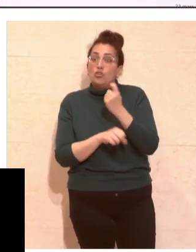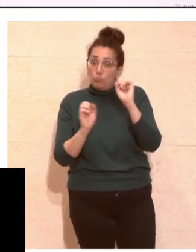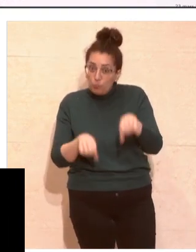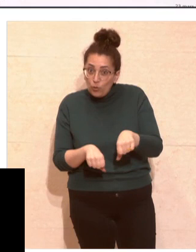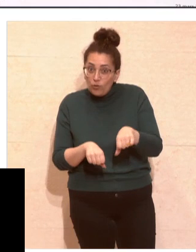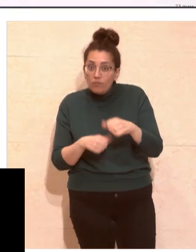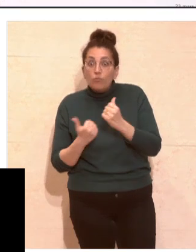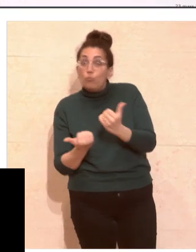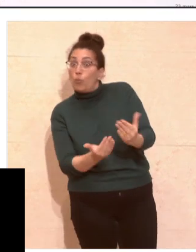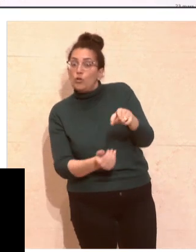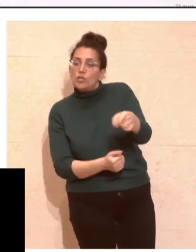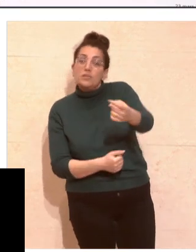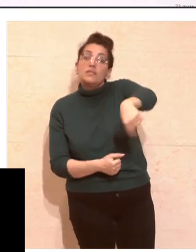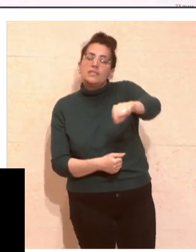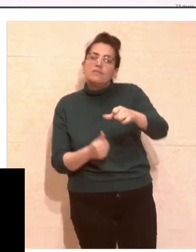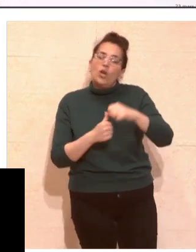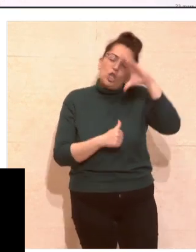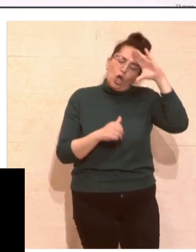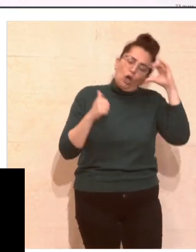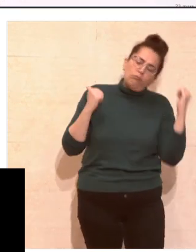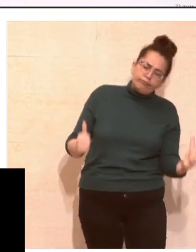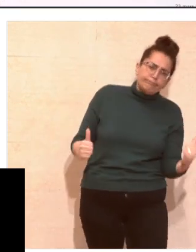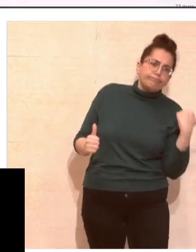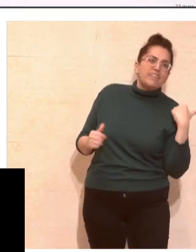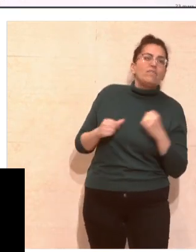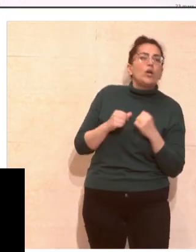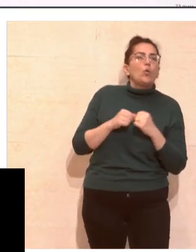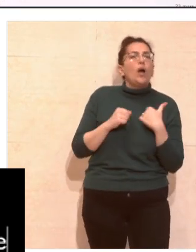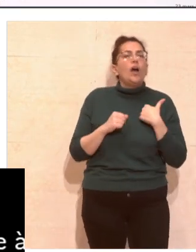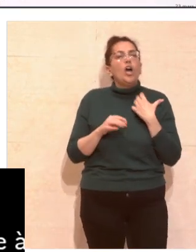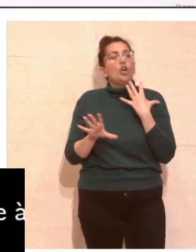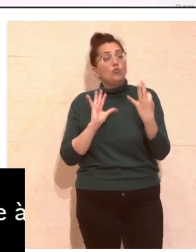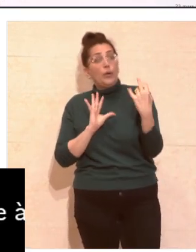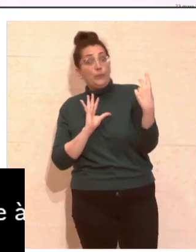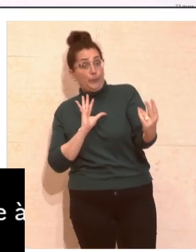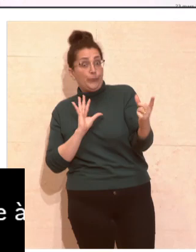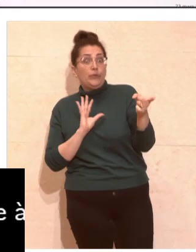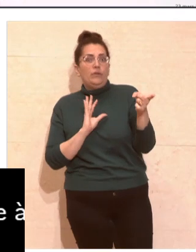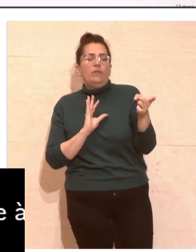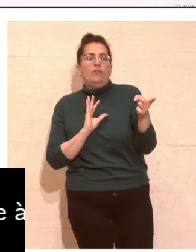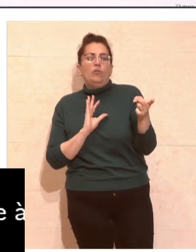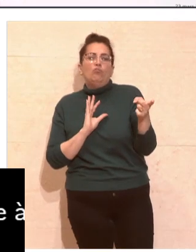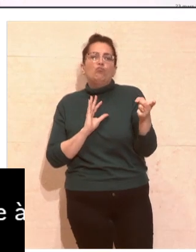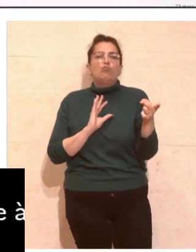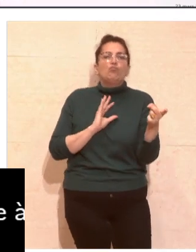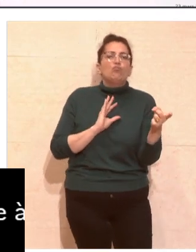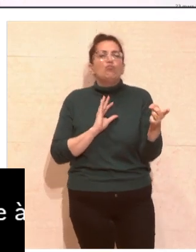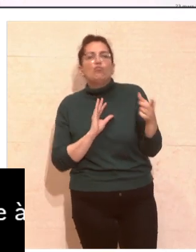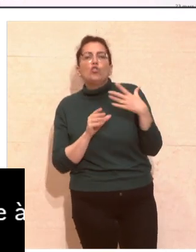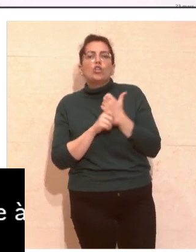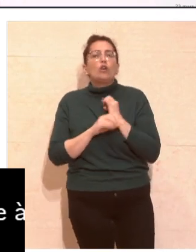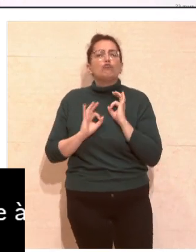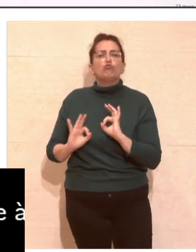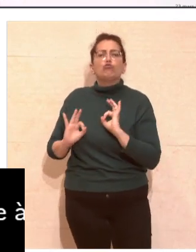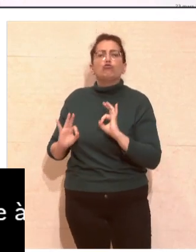bien, les individus qui sont bien reposés vont avoir tendance à faire des choix qui seront plutôt ceux de gagner un peu d'argent,